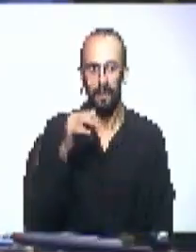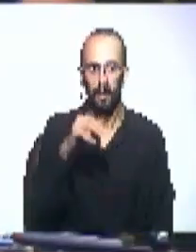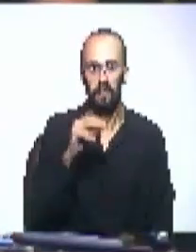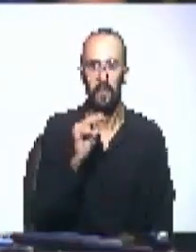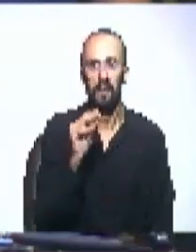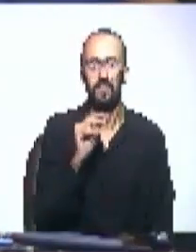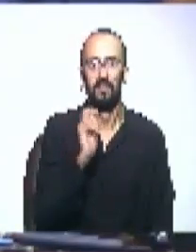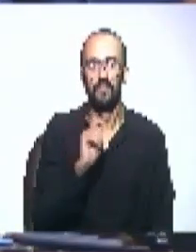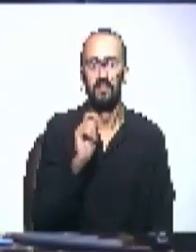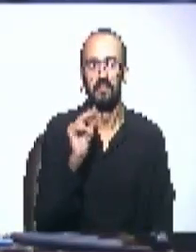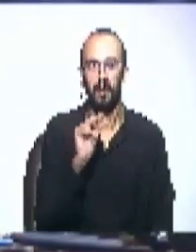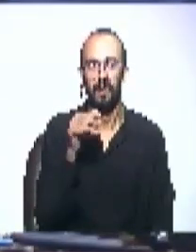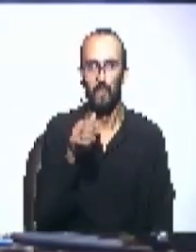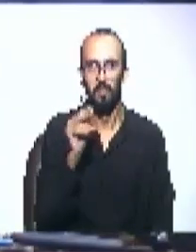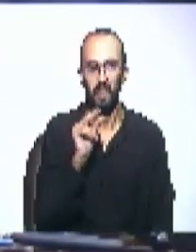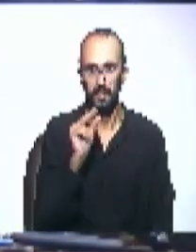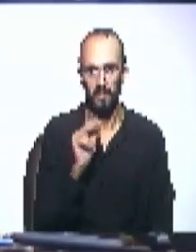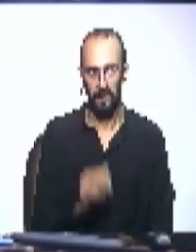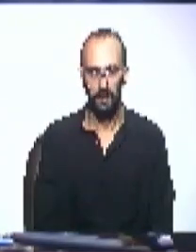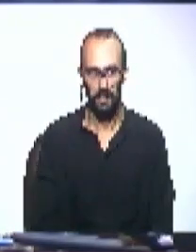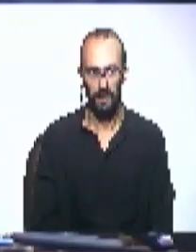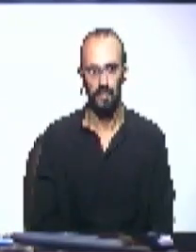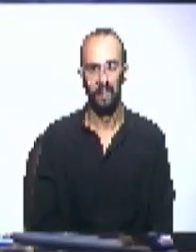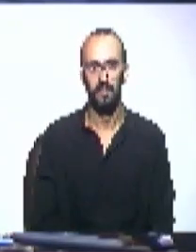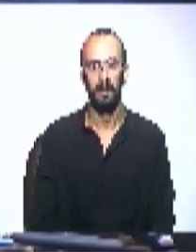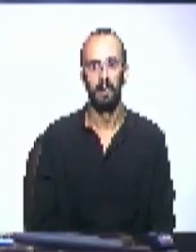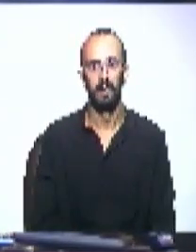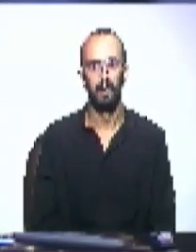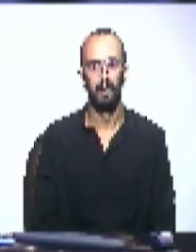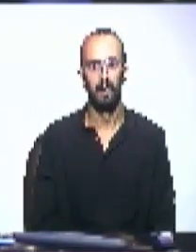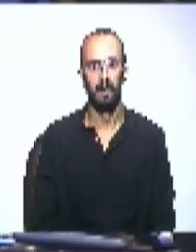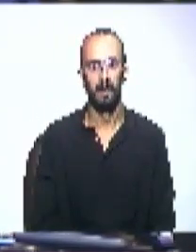جوه تمام